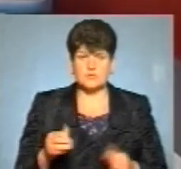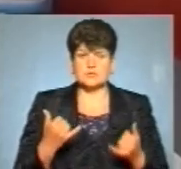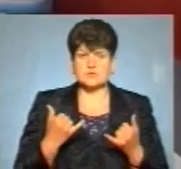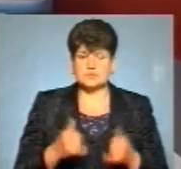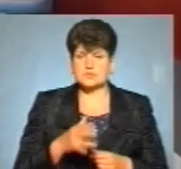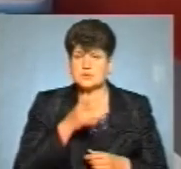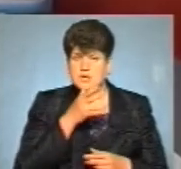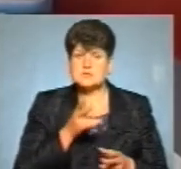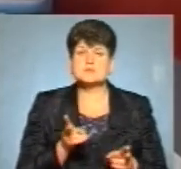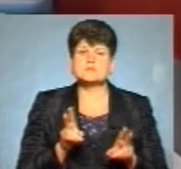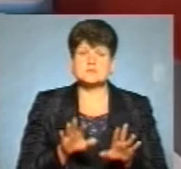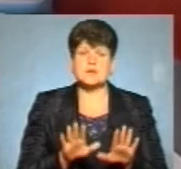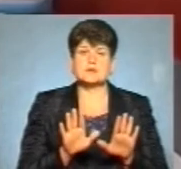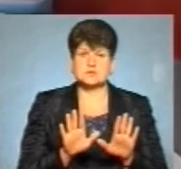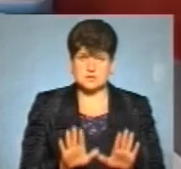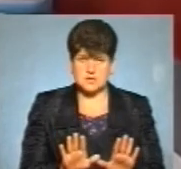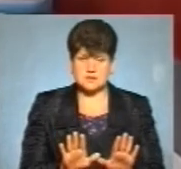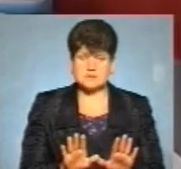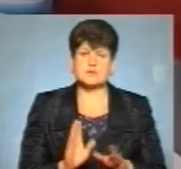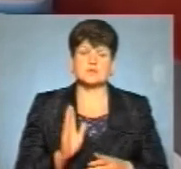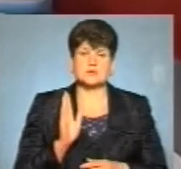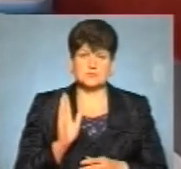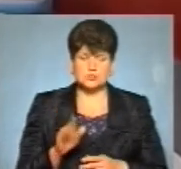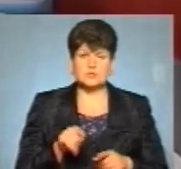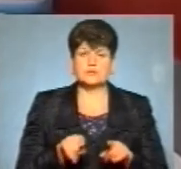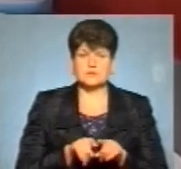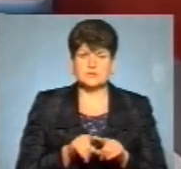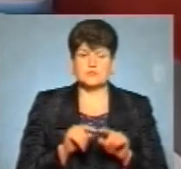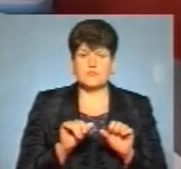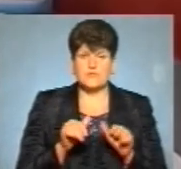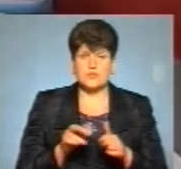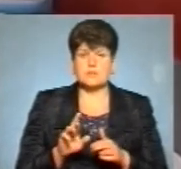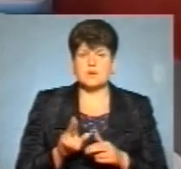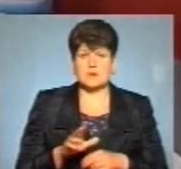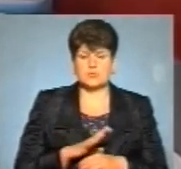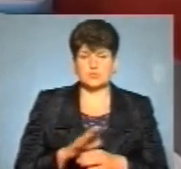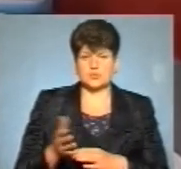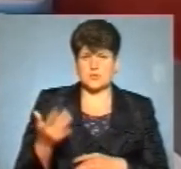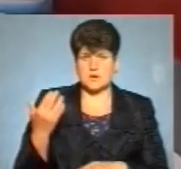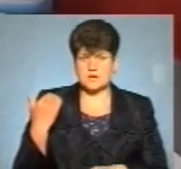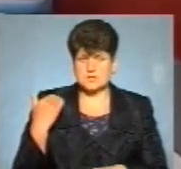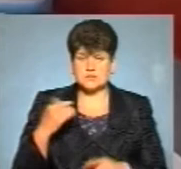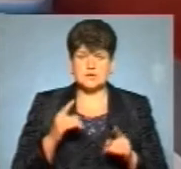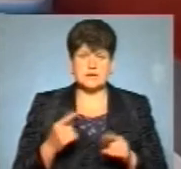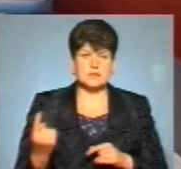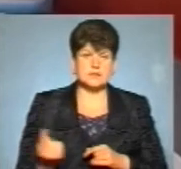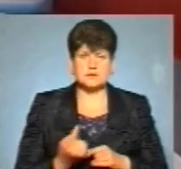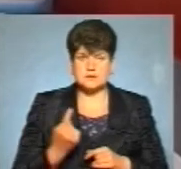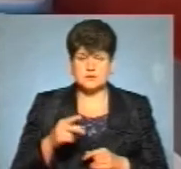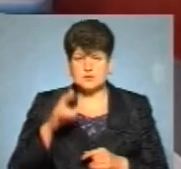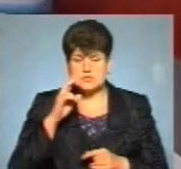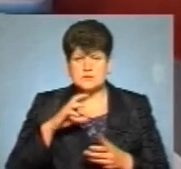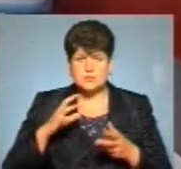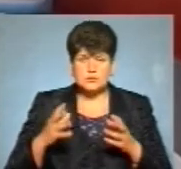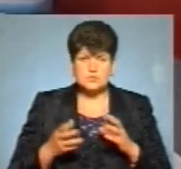час залишається і буде у такому форматі, як було раніше. Тільки єдине, що державну